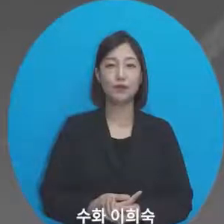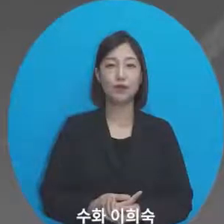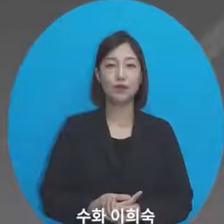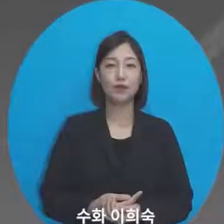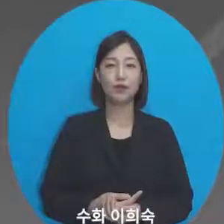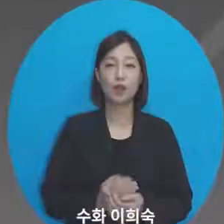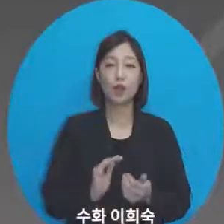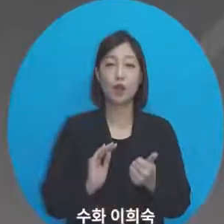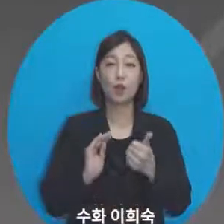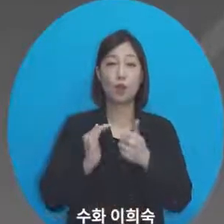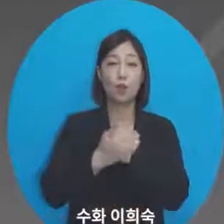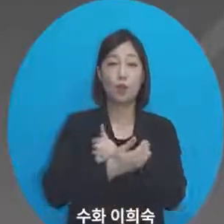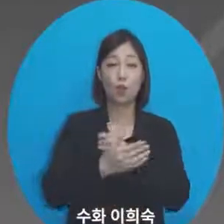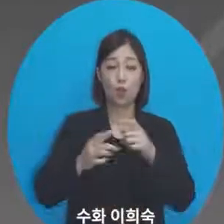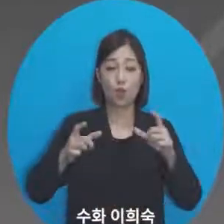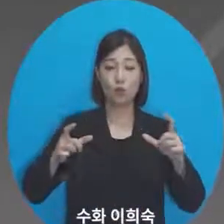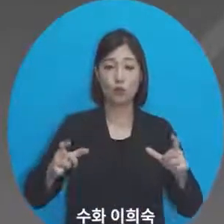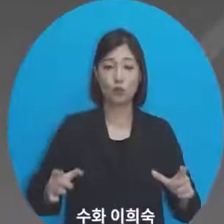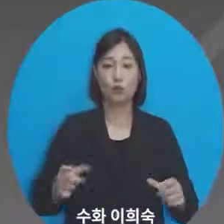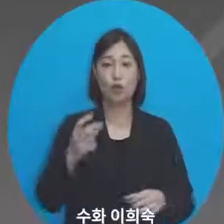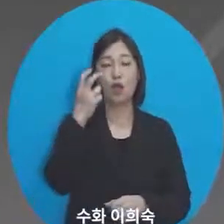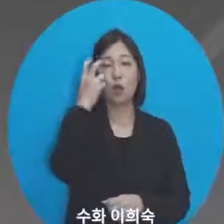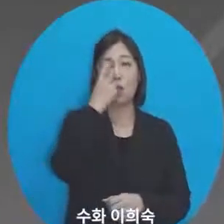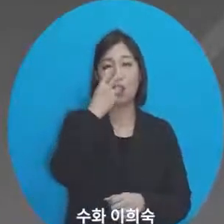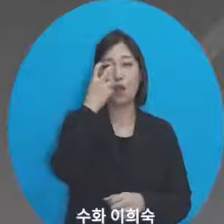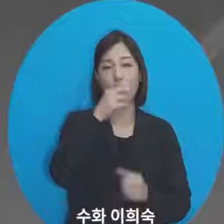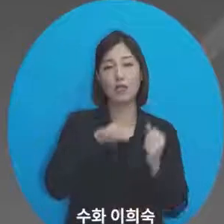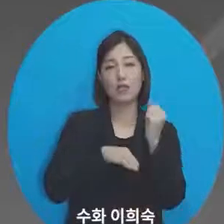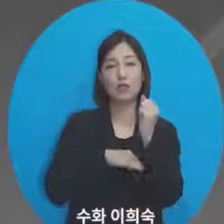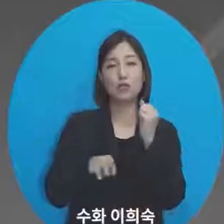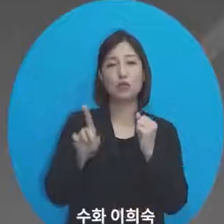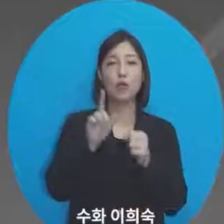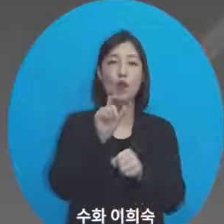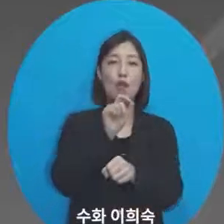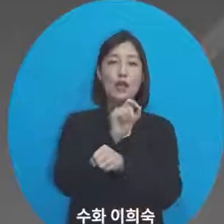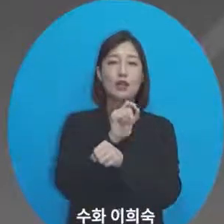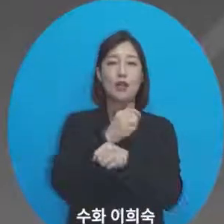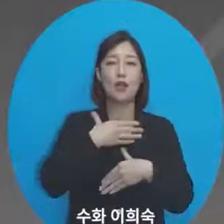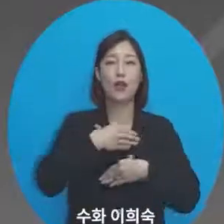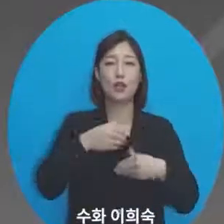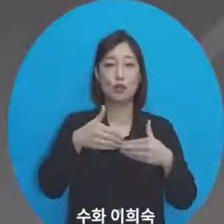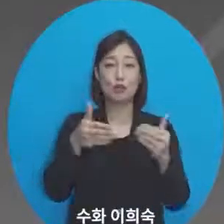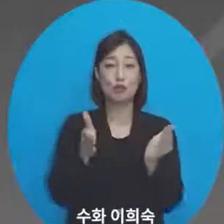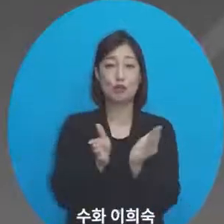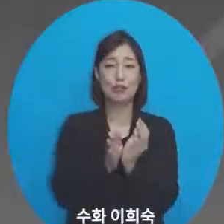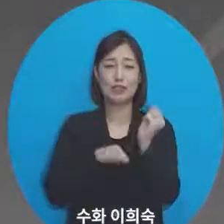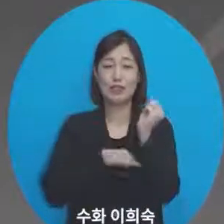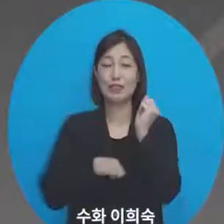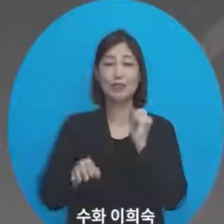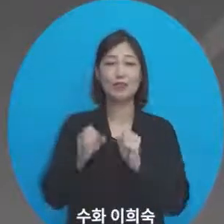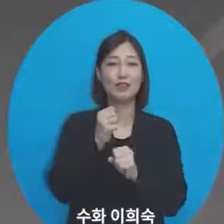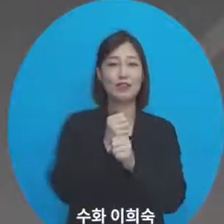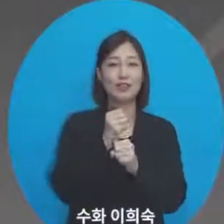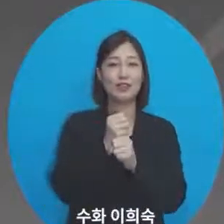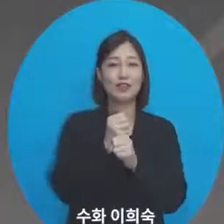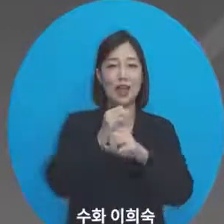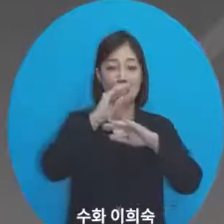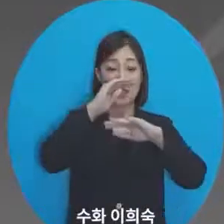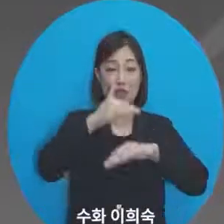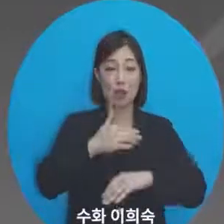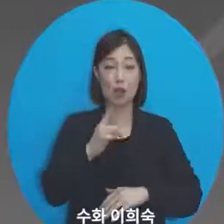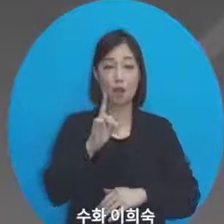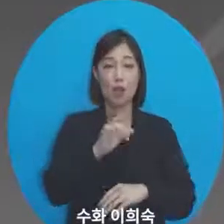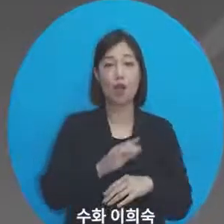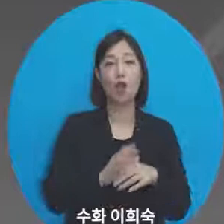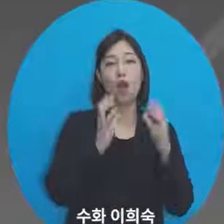보호구역의 세부 설치 및 관리 기준은 행정안전부에서 기준을 정하고 있는데요. 내용을 보시면 어린이,